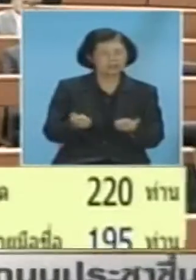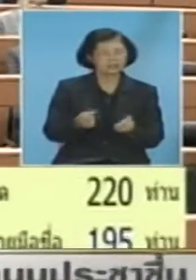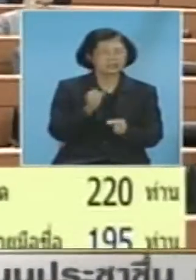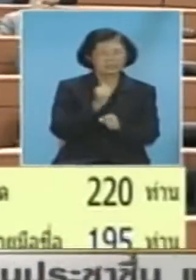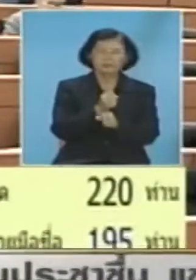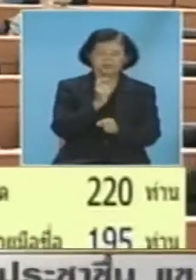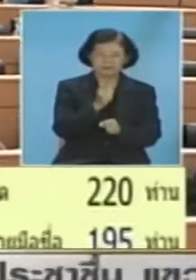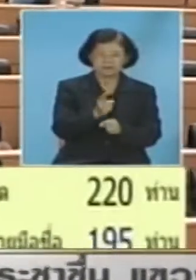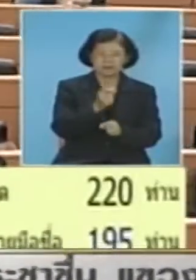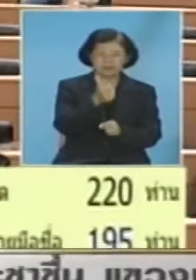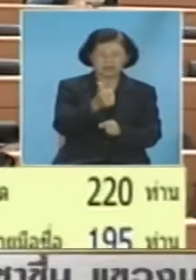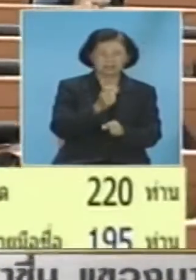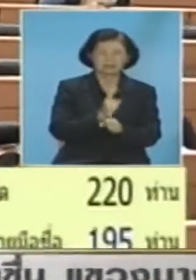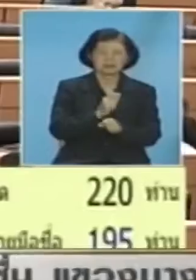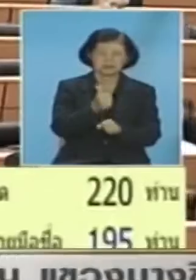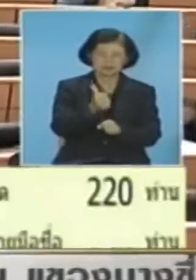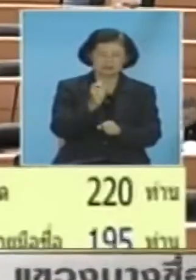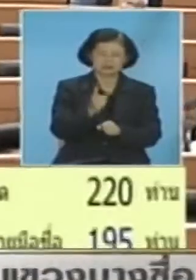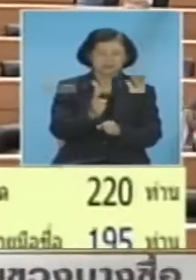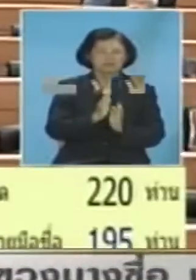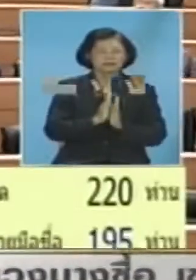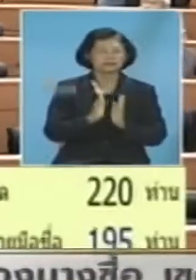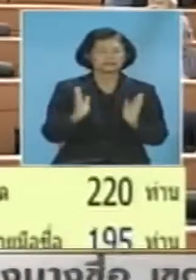งขอขอบพระคุณครับ